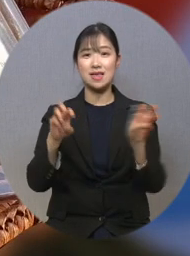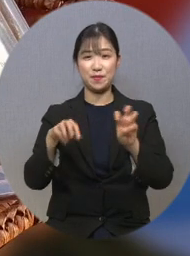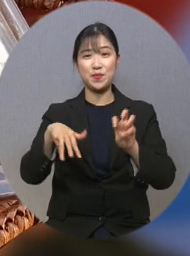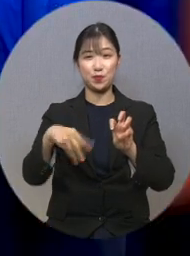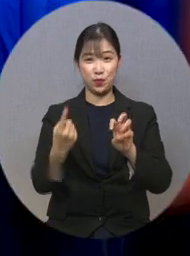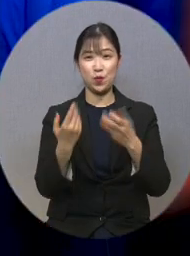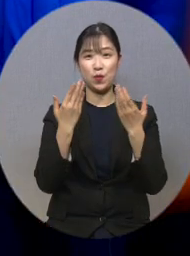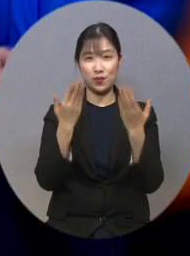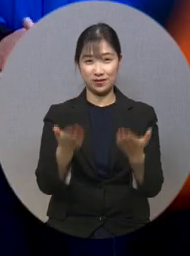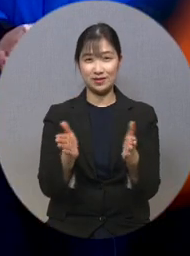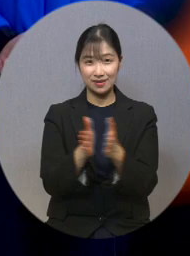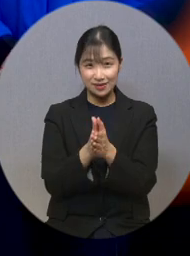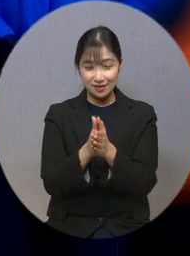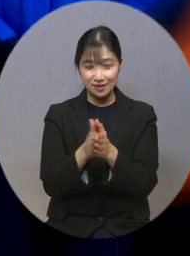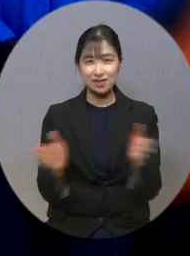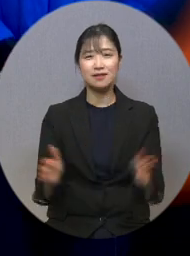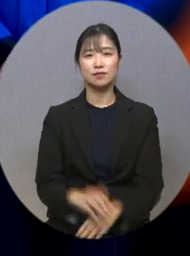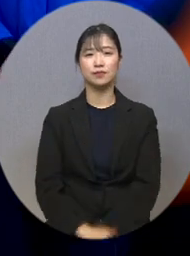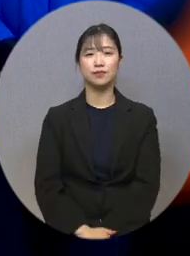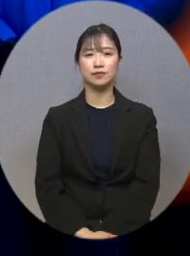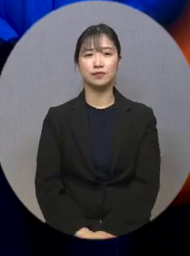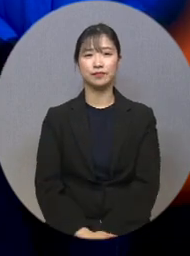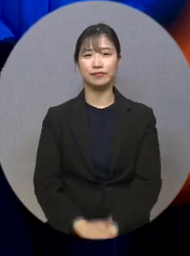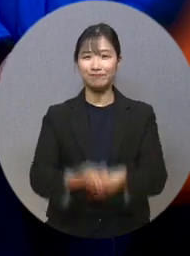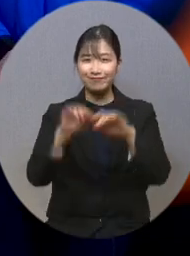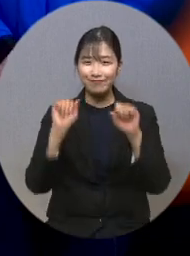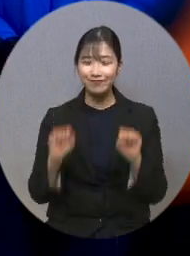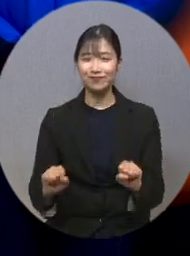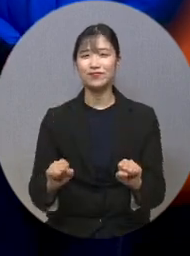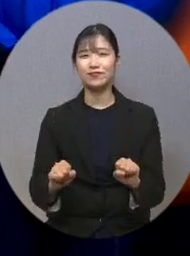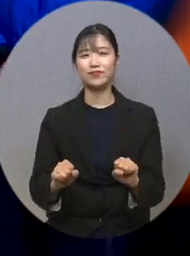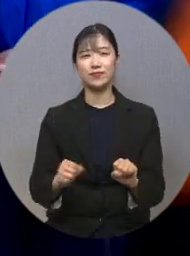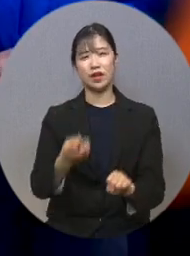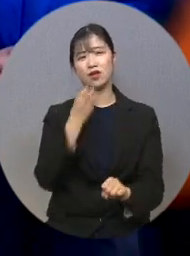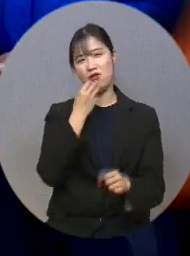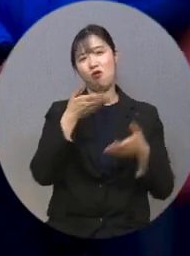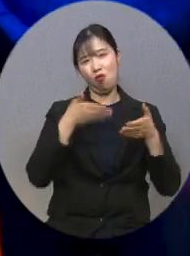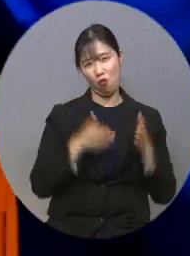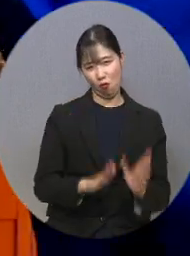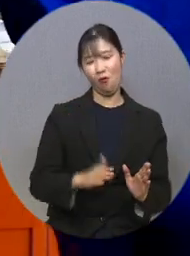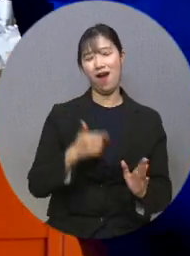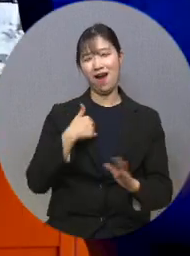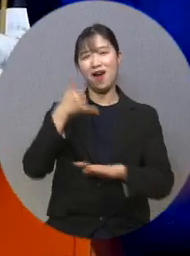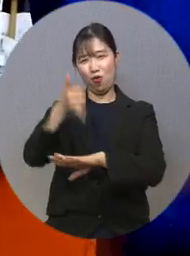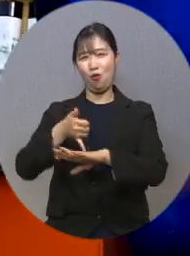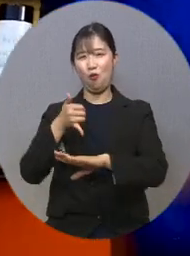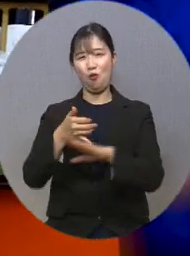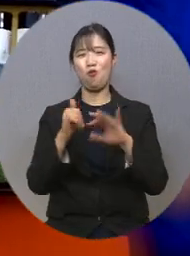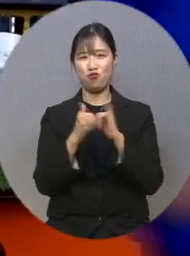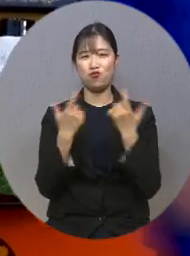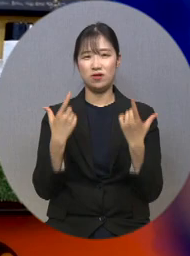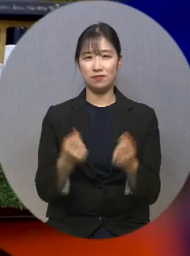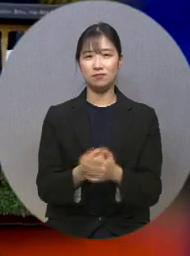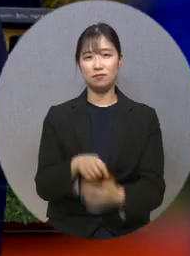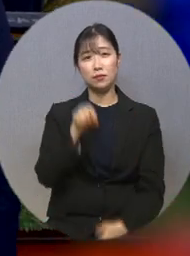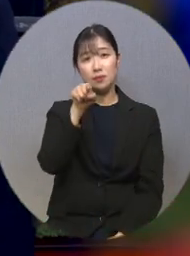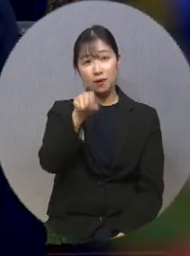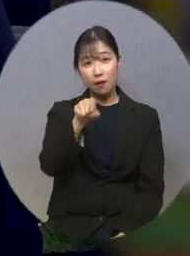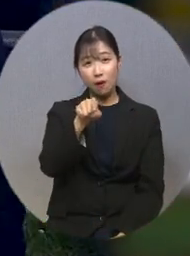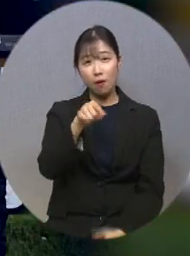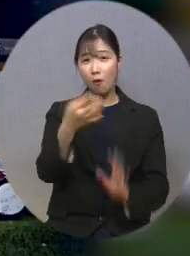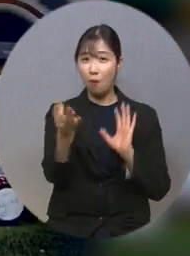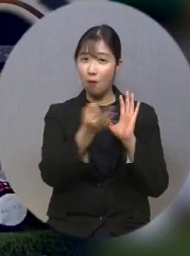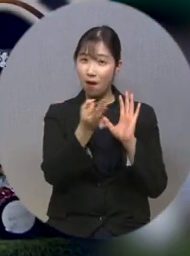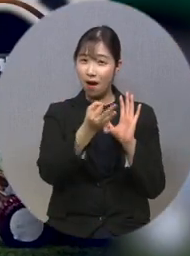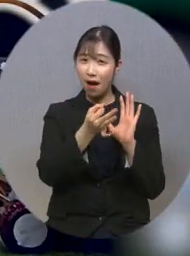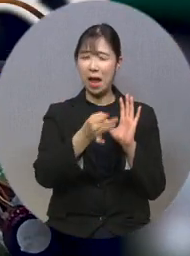예정이고 시작! 안녕하십니까. 서울이 고향인 농부 박재일입니다. 자, 요거